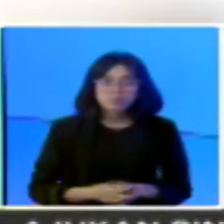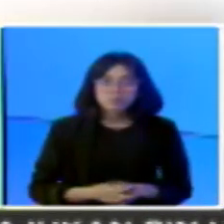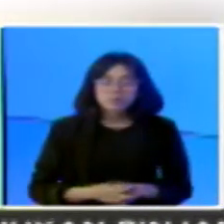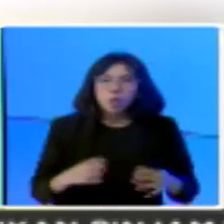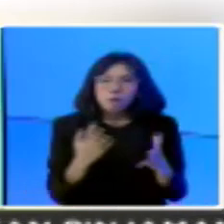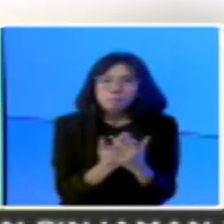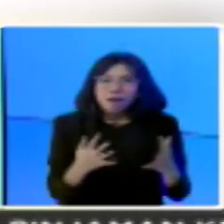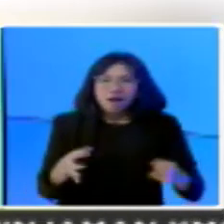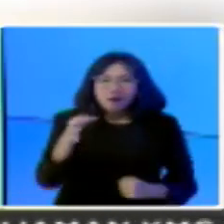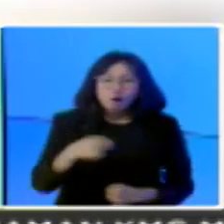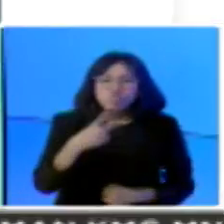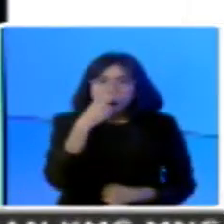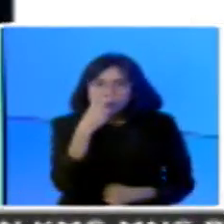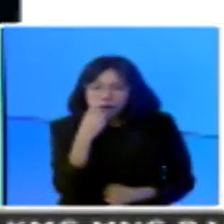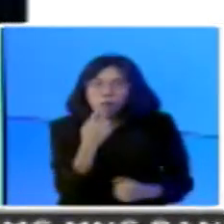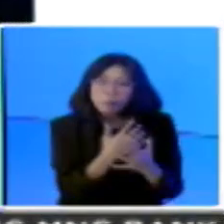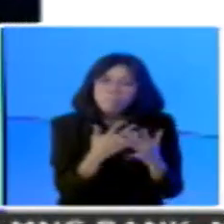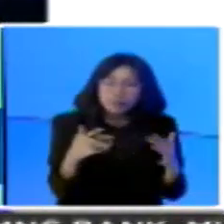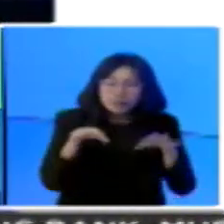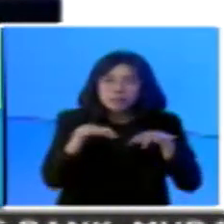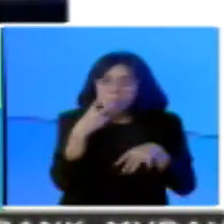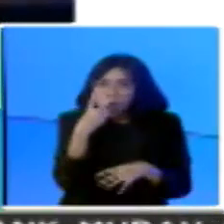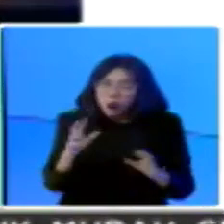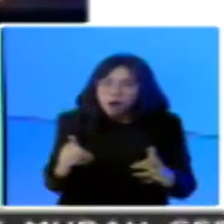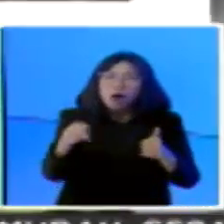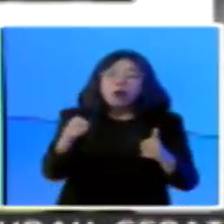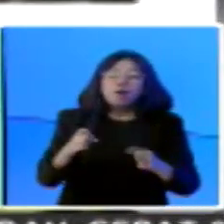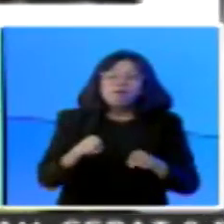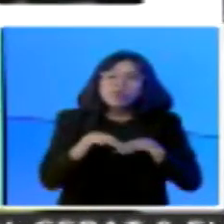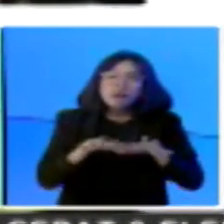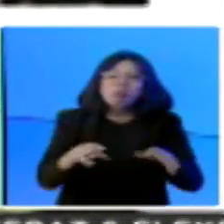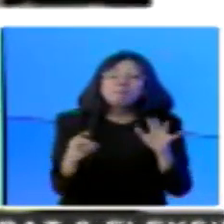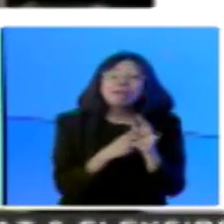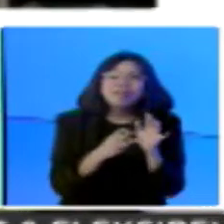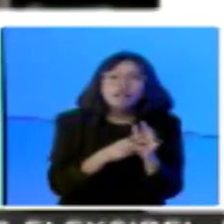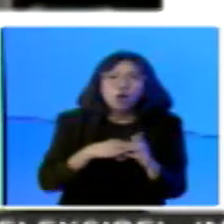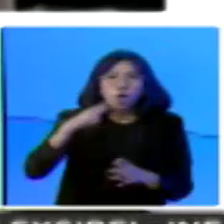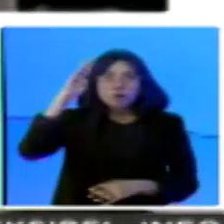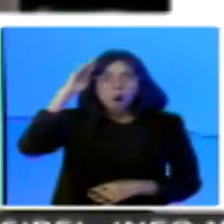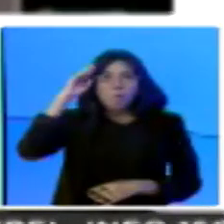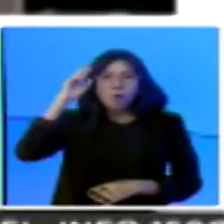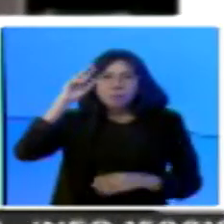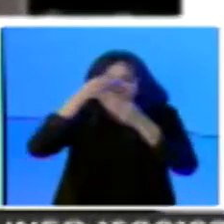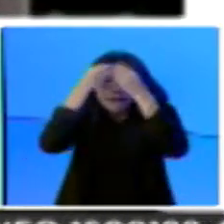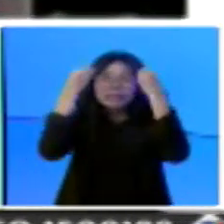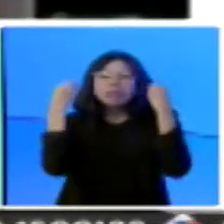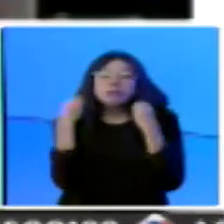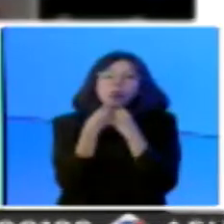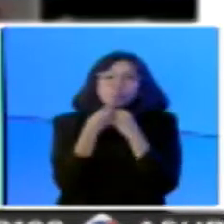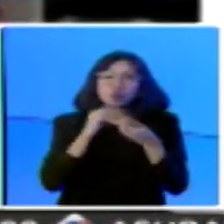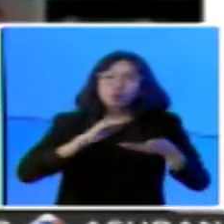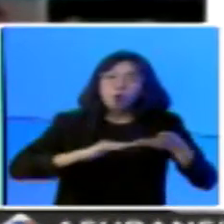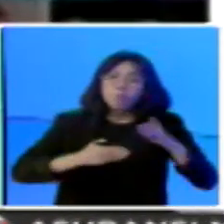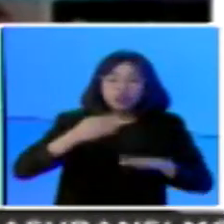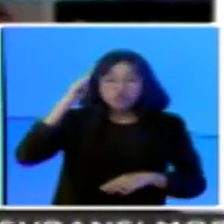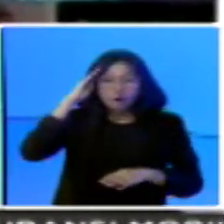Warga Kota Bandung dan warganet dikejutkan dengan viralnya fenomena cross hijaber. Cross hijaber merupakan komunitas pria